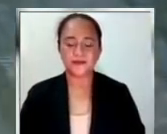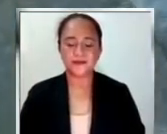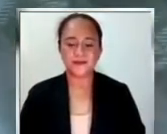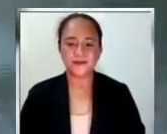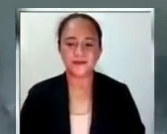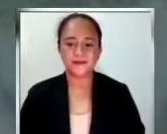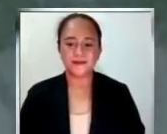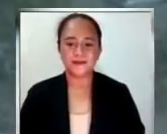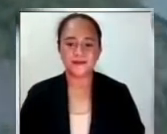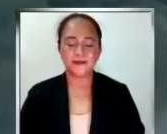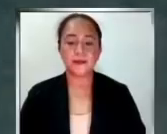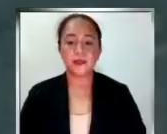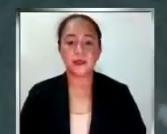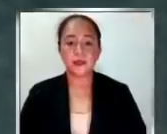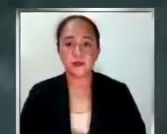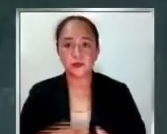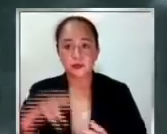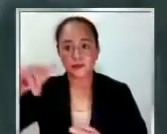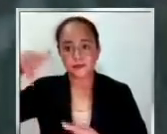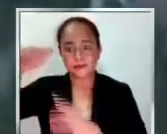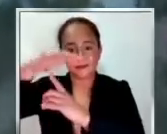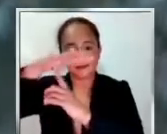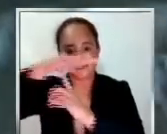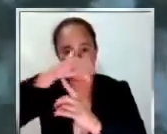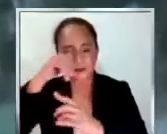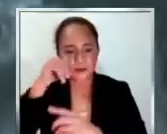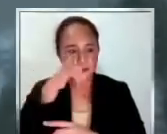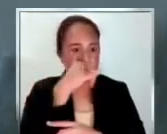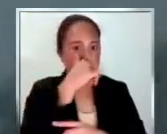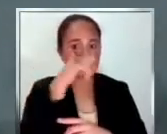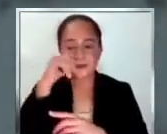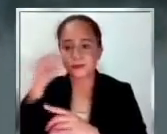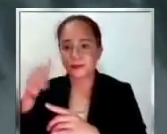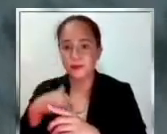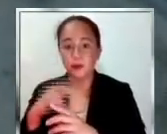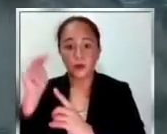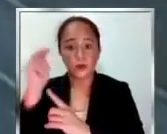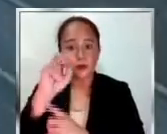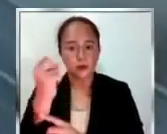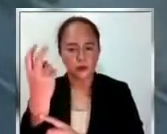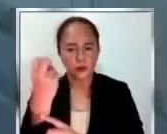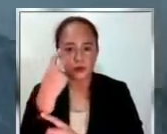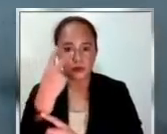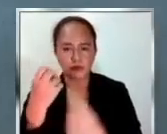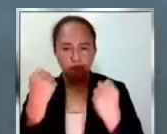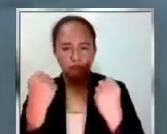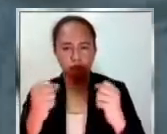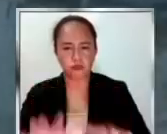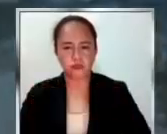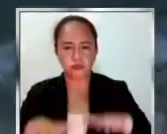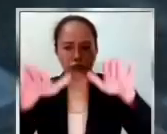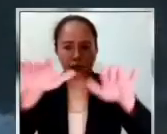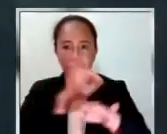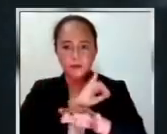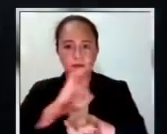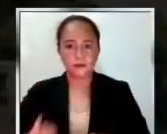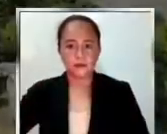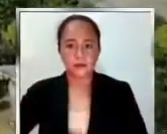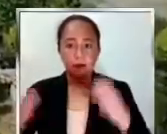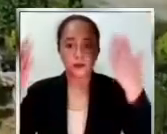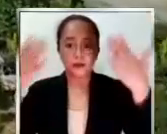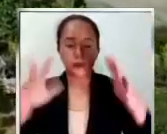Sa aerial video na ito, noong November 12, magkikita kung gaano katindi ang pagbaha si Isabela matapos ang tatlong